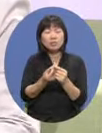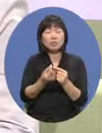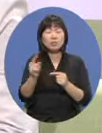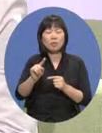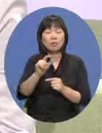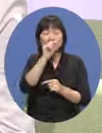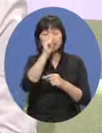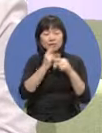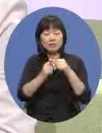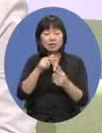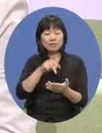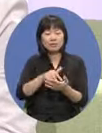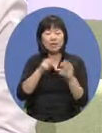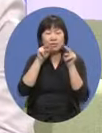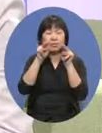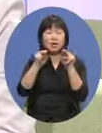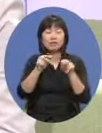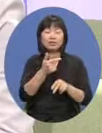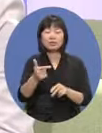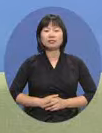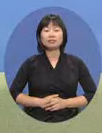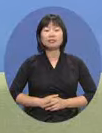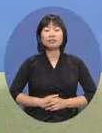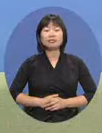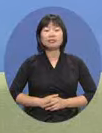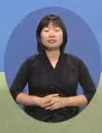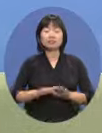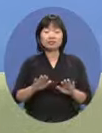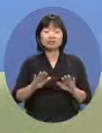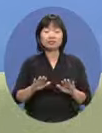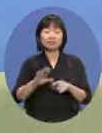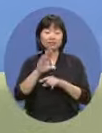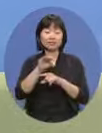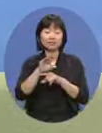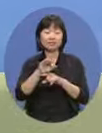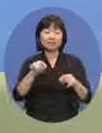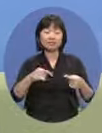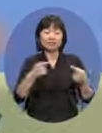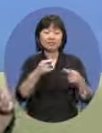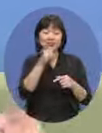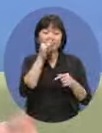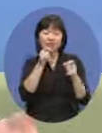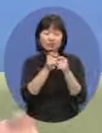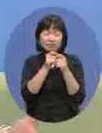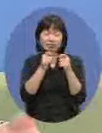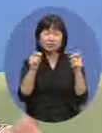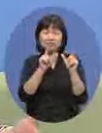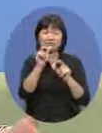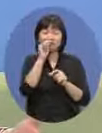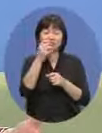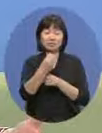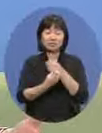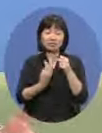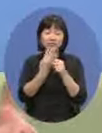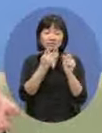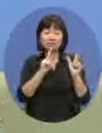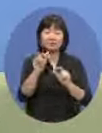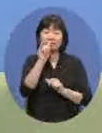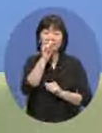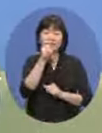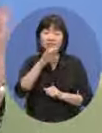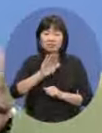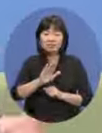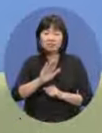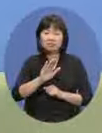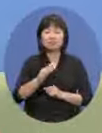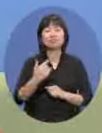그래서 긍정적인 시각으로 보는 거는 굉장히 중요하다고 봐요. 아니, 저는 오늘 방송하면서 지금 오래 살았잖아요. 30몇 년을 살았는데 네.